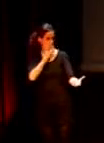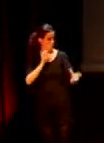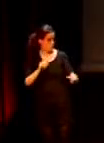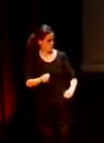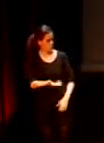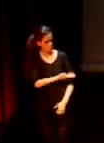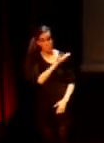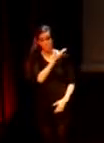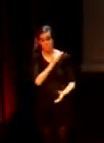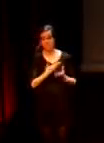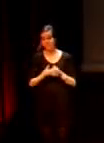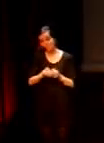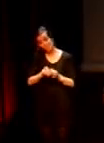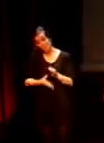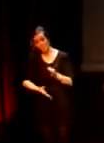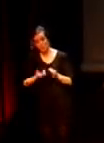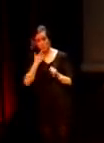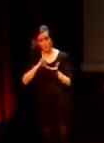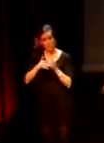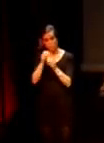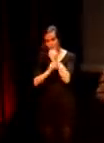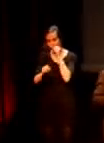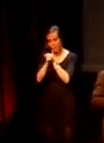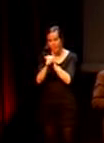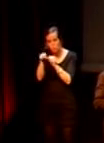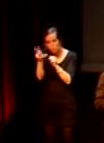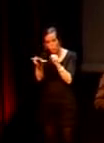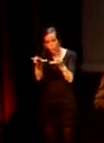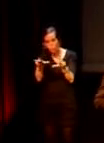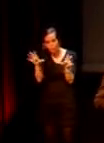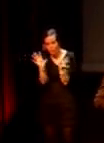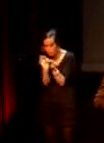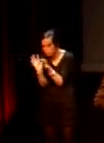et donc voilà tous les câbles qu'on a dans la tête.